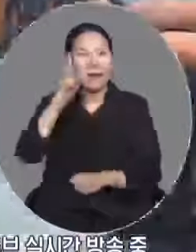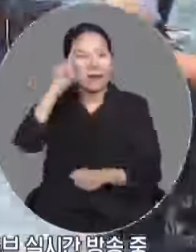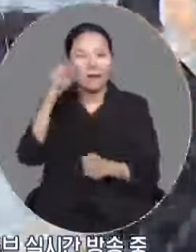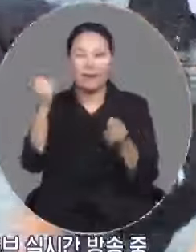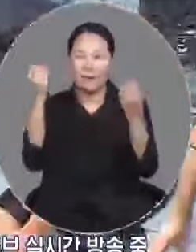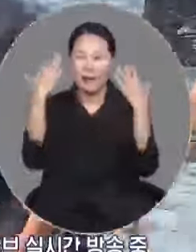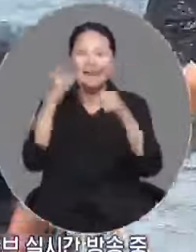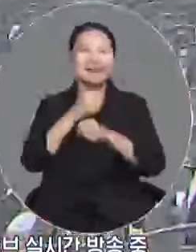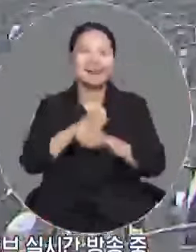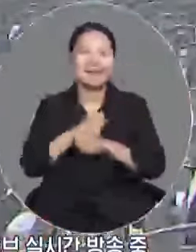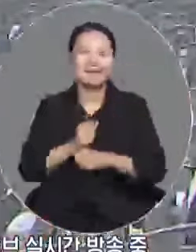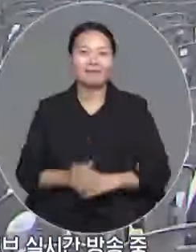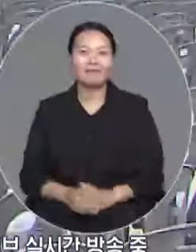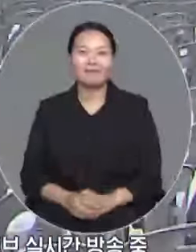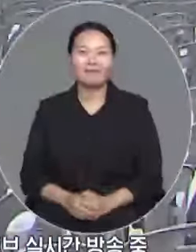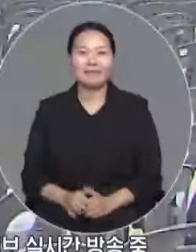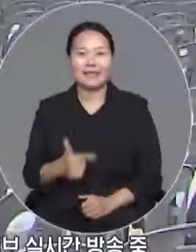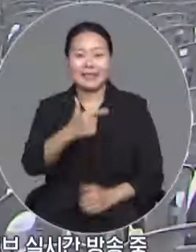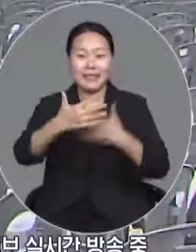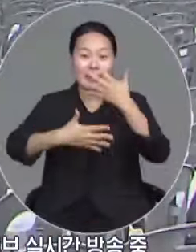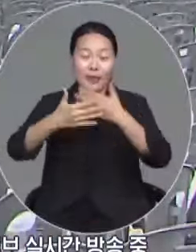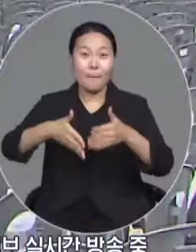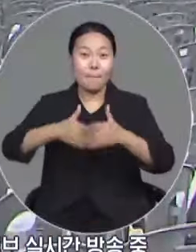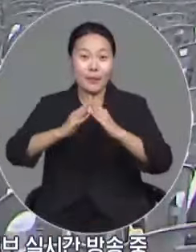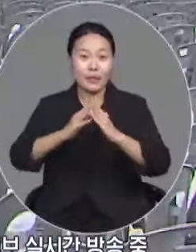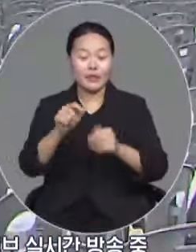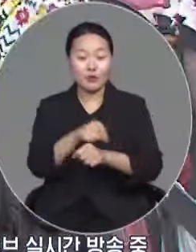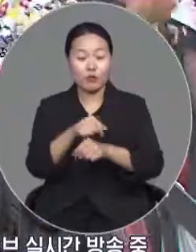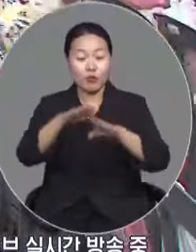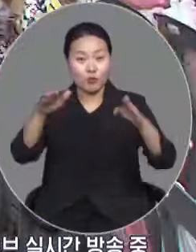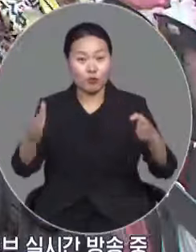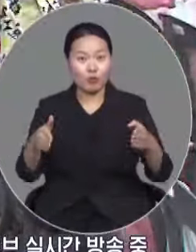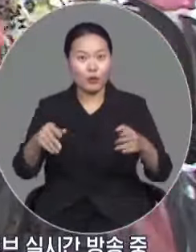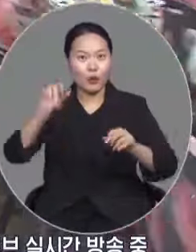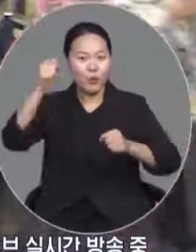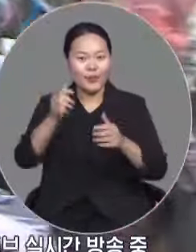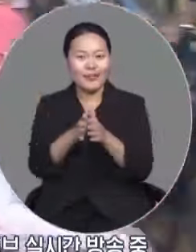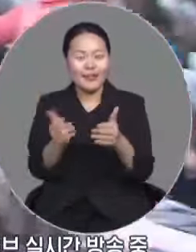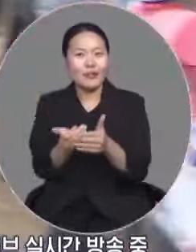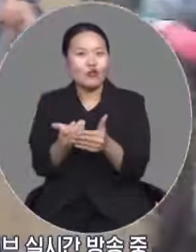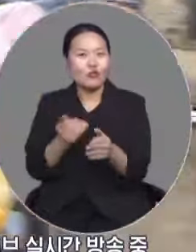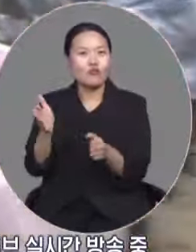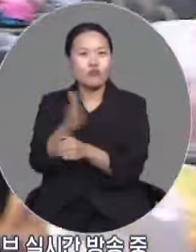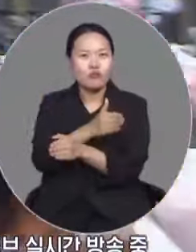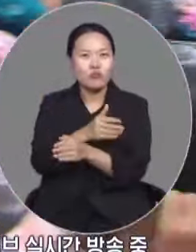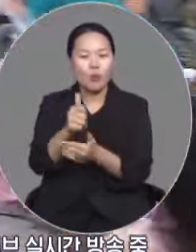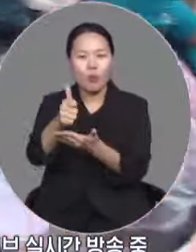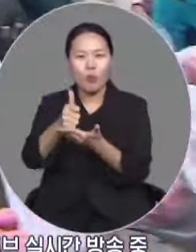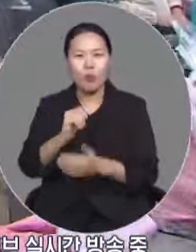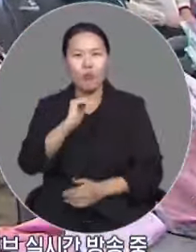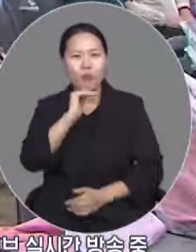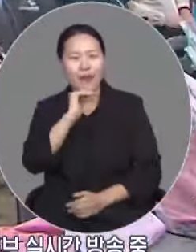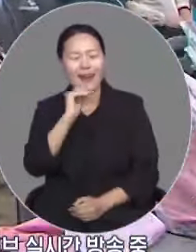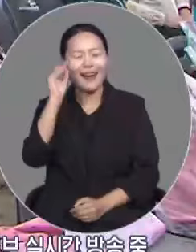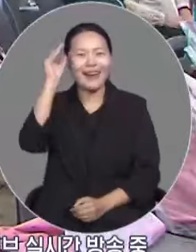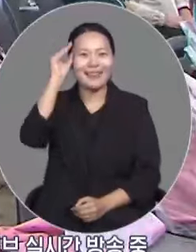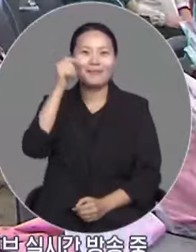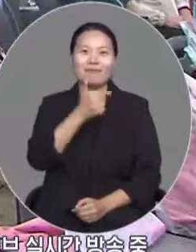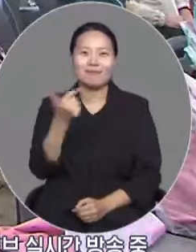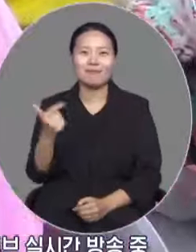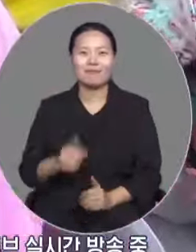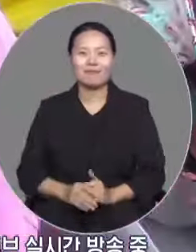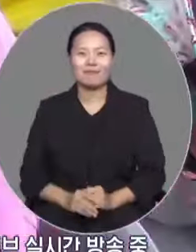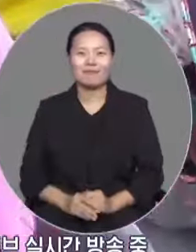스트레스를 날려버립니다. 대형 스크린이 설치된 특설 무대는 공연 시작 반나절 전부터 관객들의 기대감으로